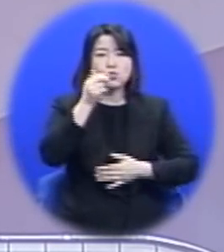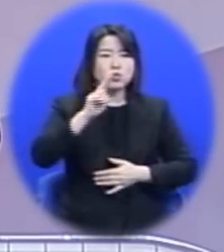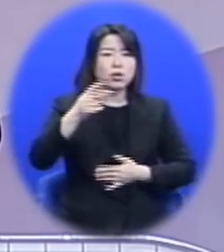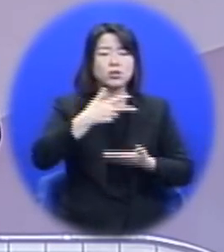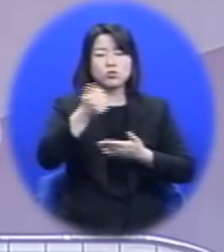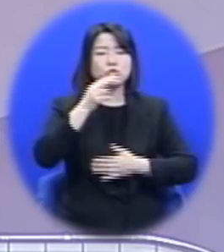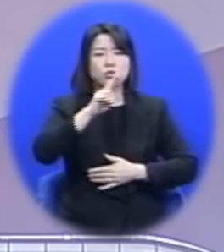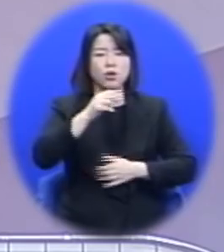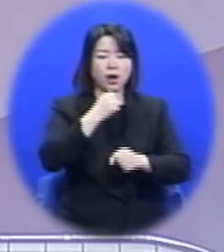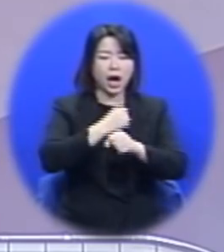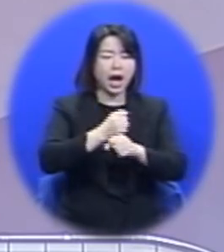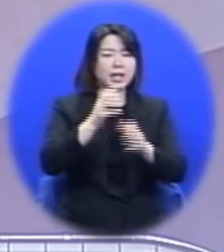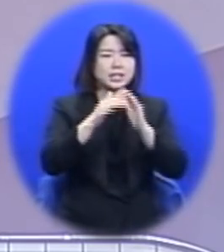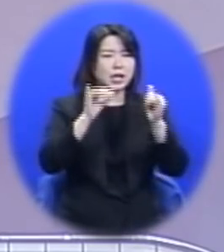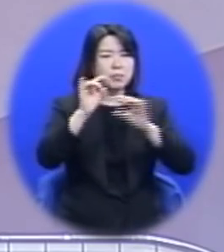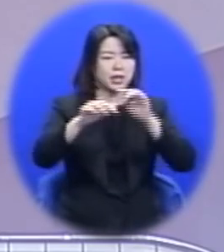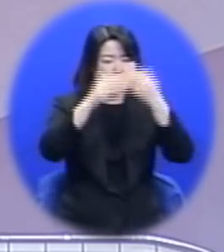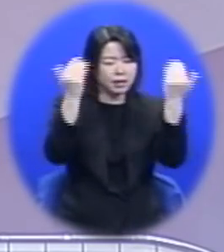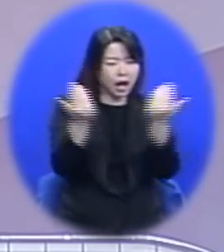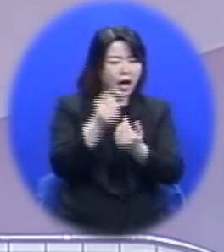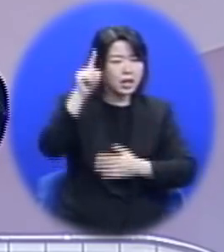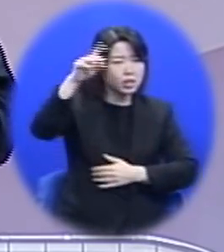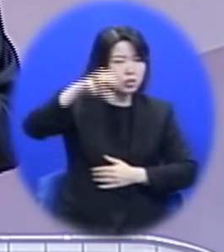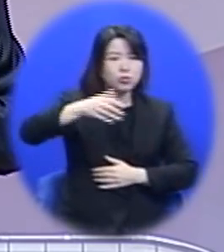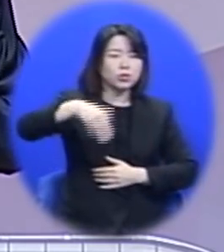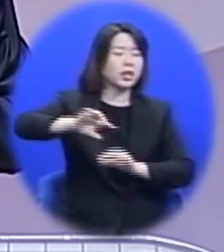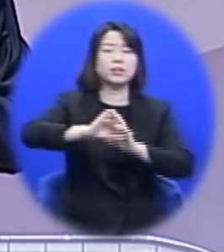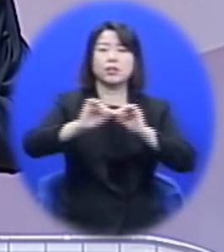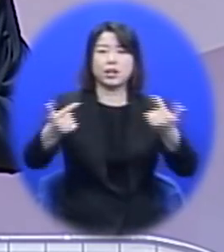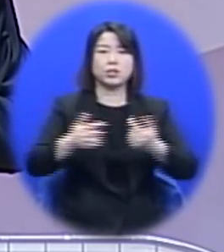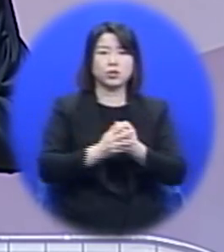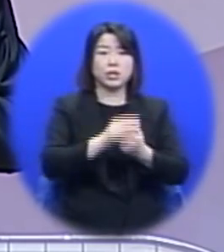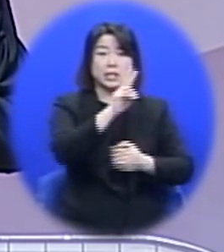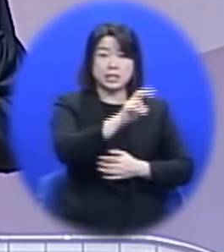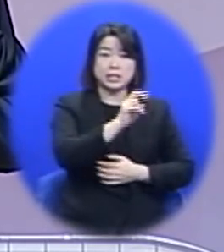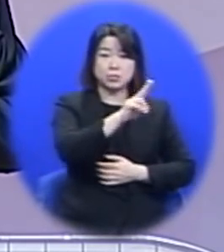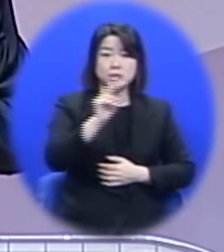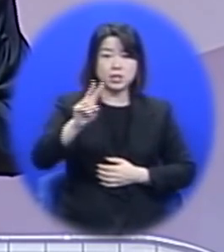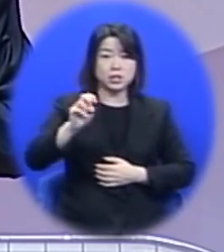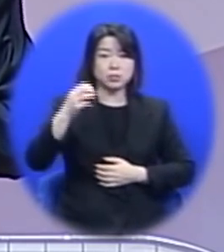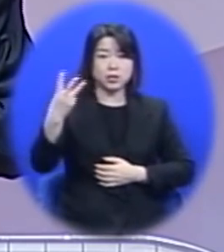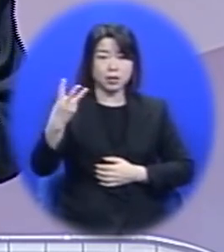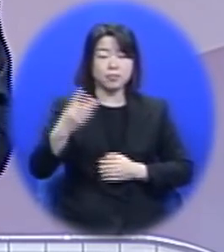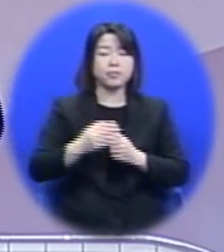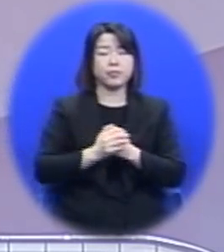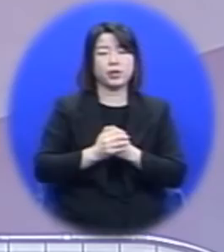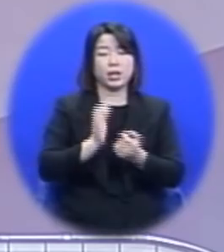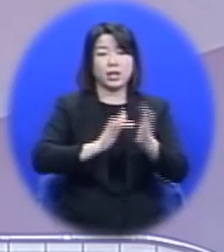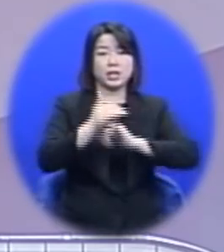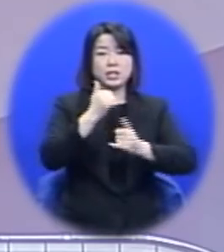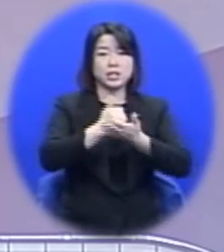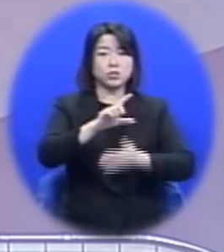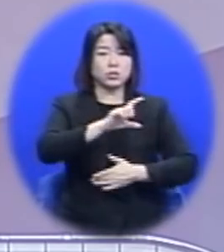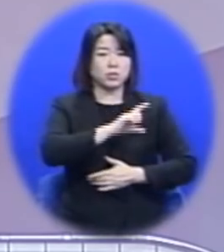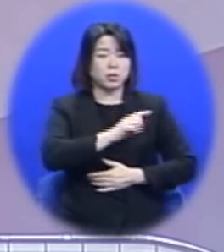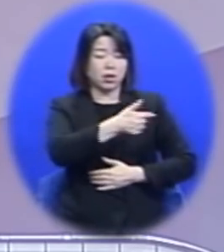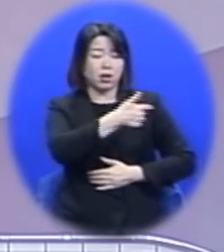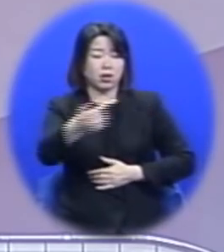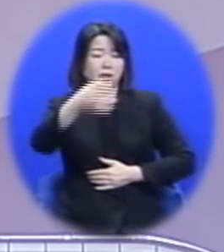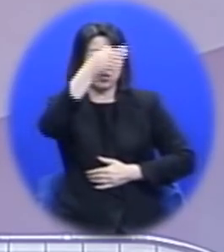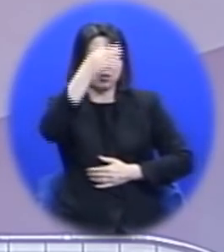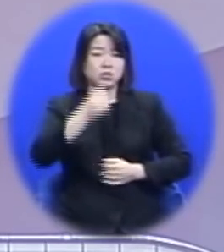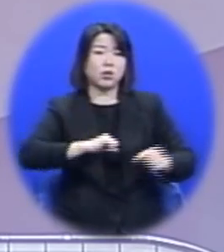것 아니라고 그랬습니다. 22절 23절에서는 예수님의 이름으로 큰 능력을